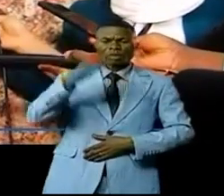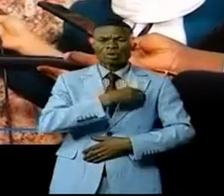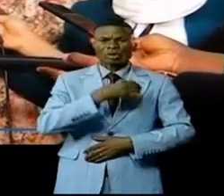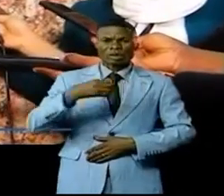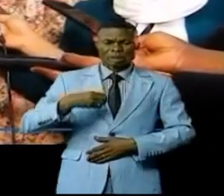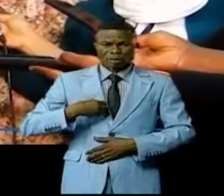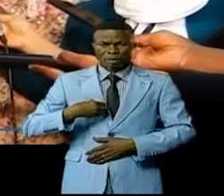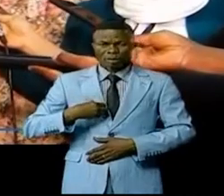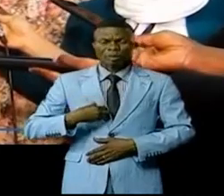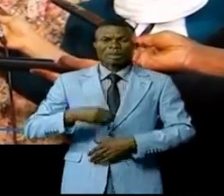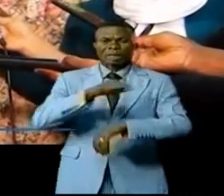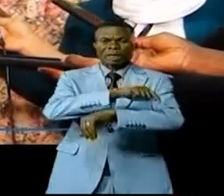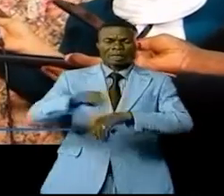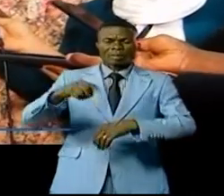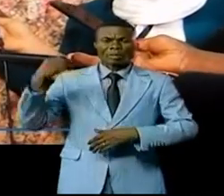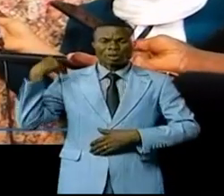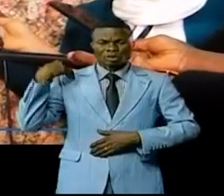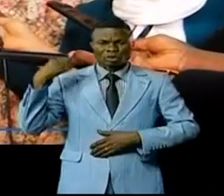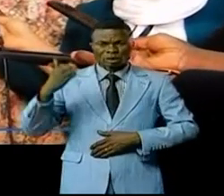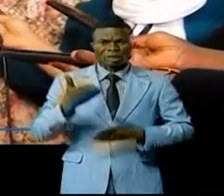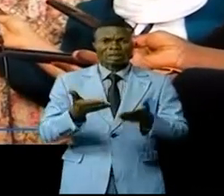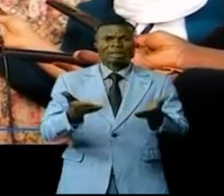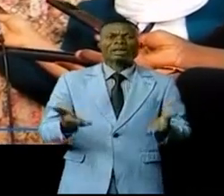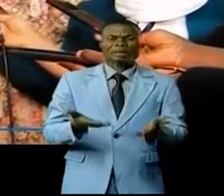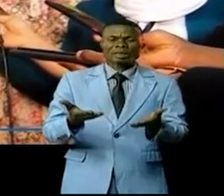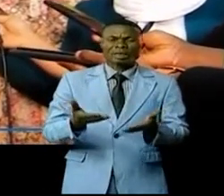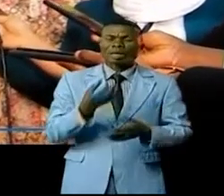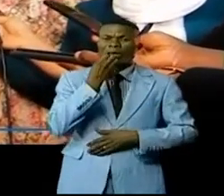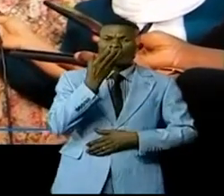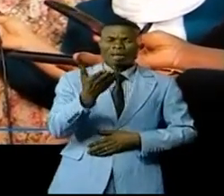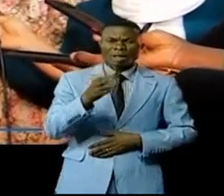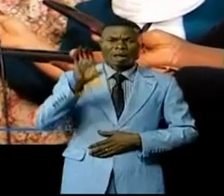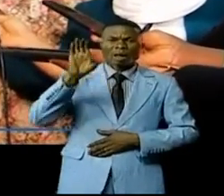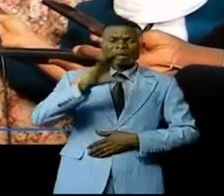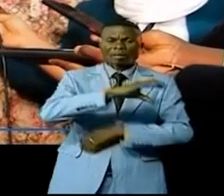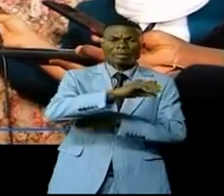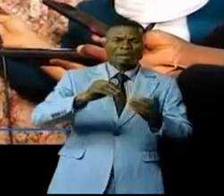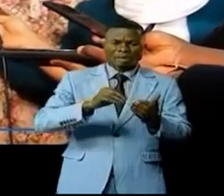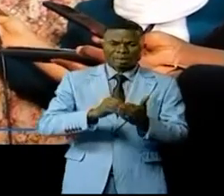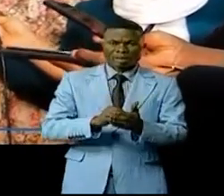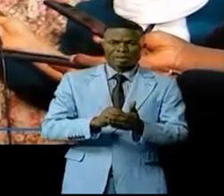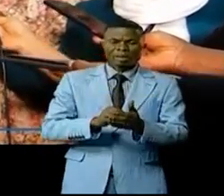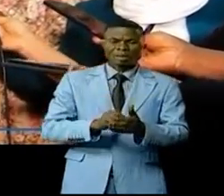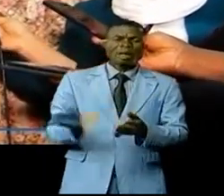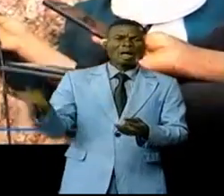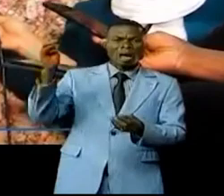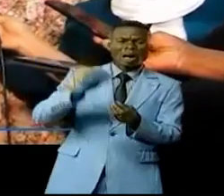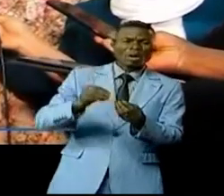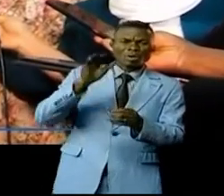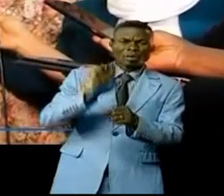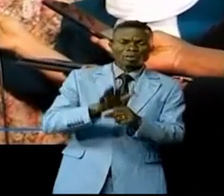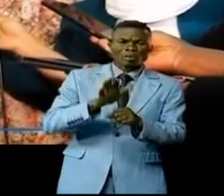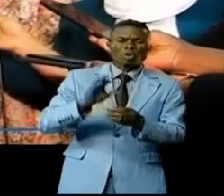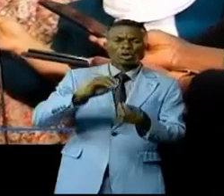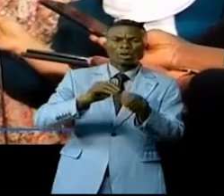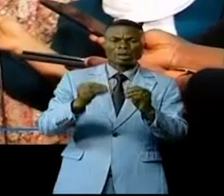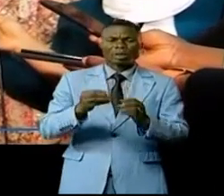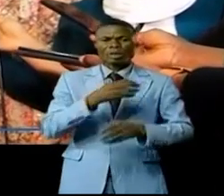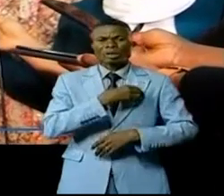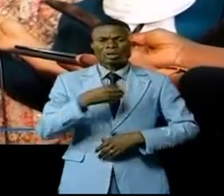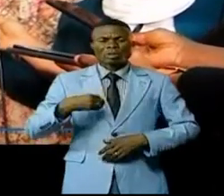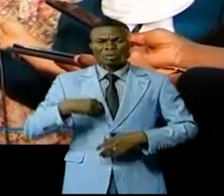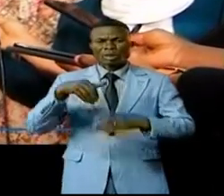la tête des institutions, à l'exemple de la Banque centrale, l'augmentation des nombres des femmes